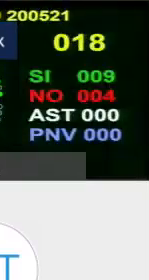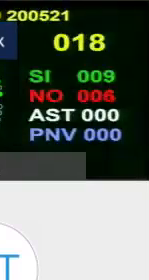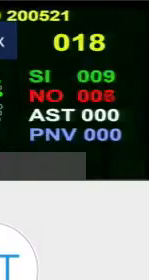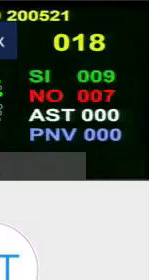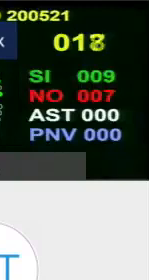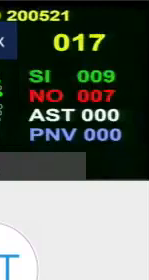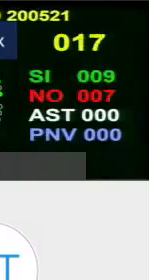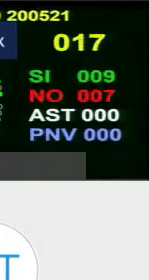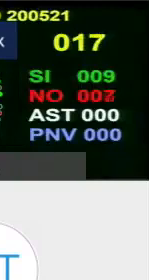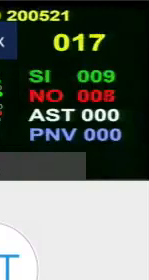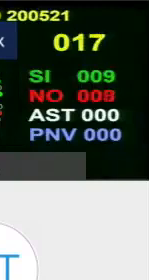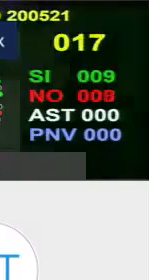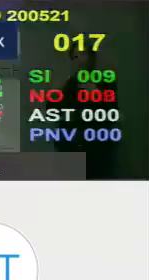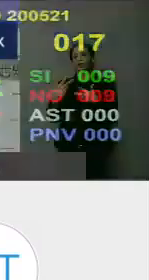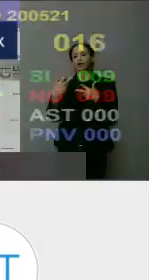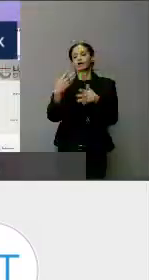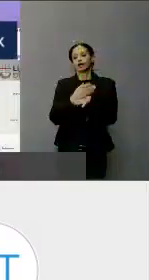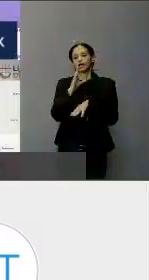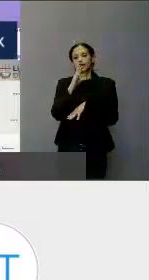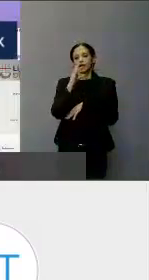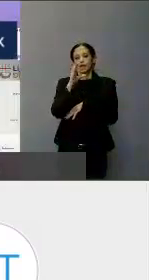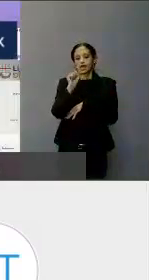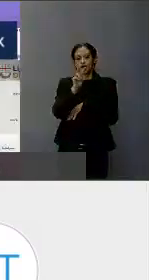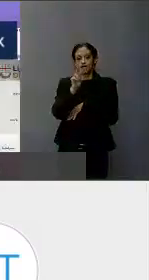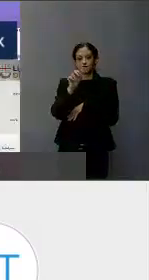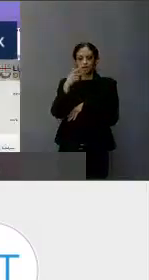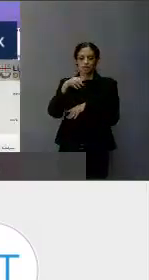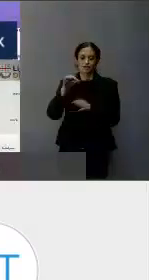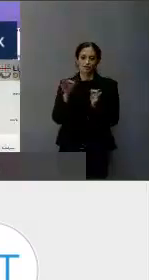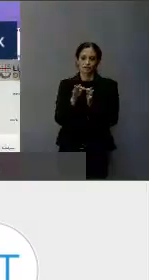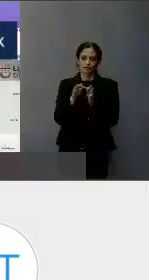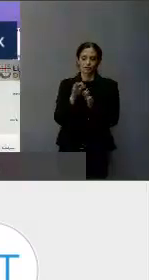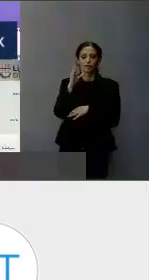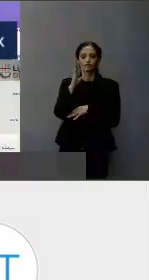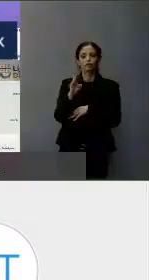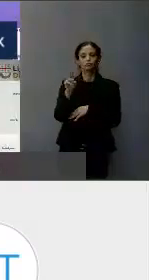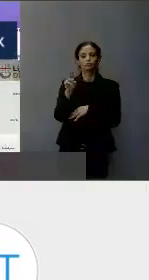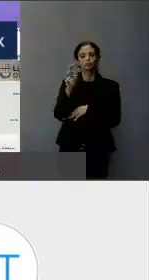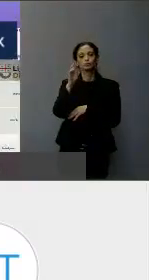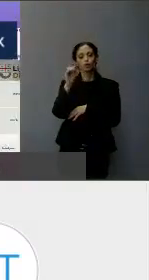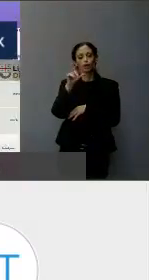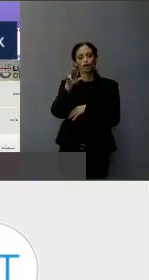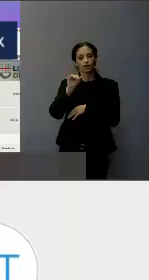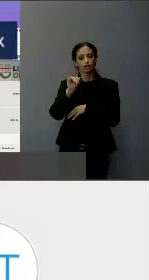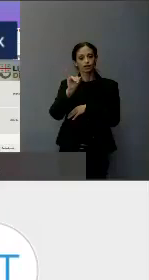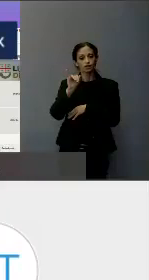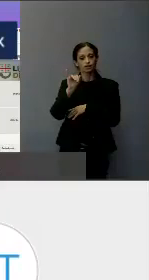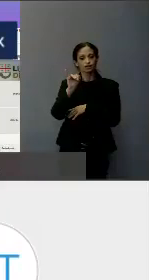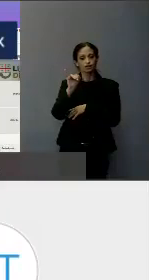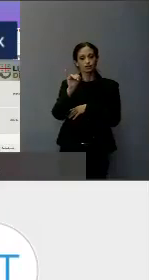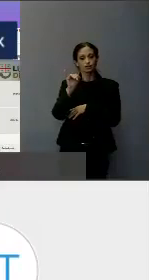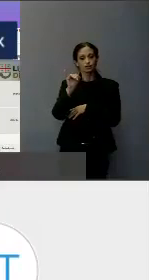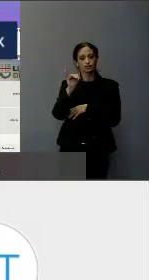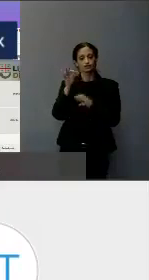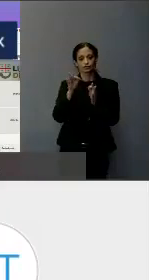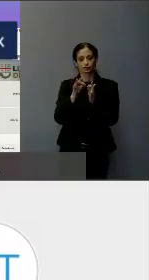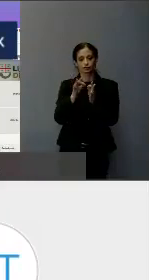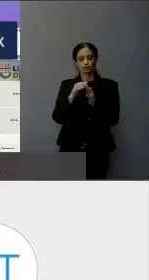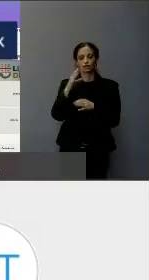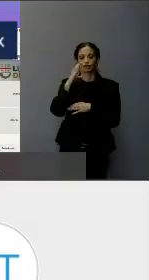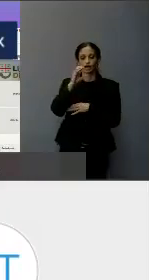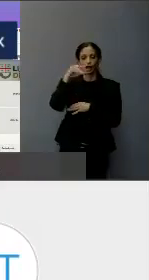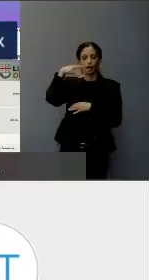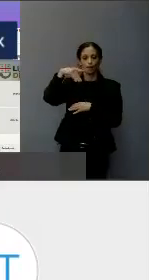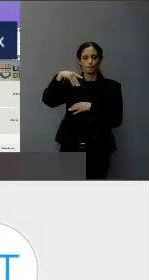da remoto su 239 corrente consigliera bruccoleri consigliere